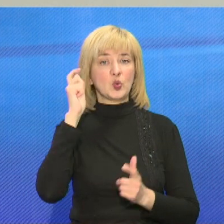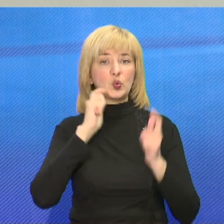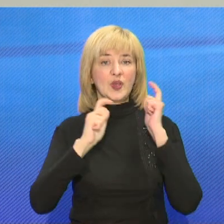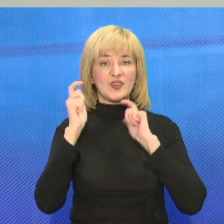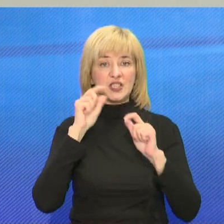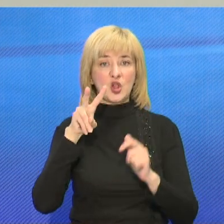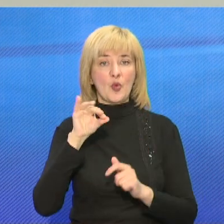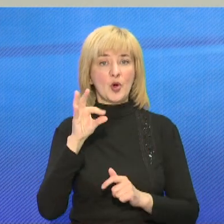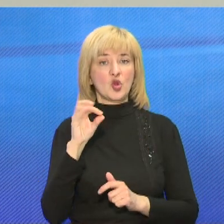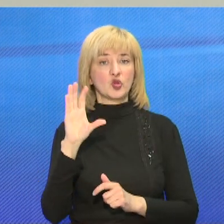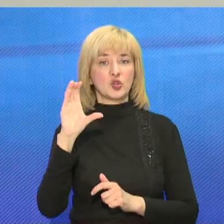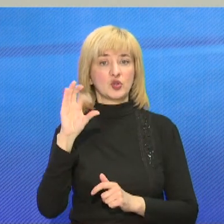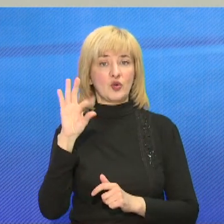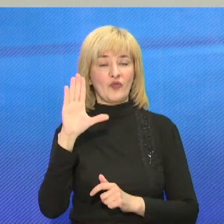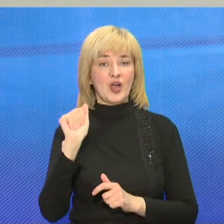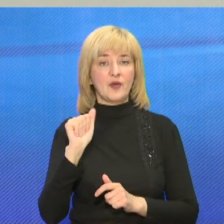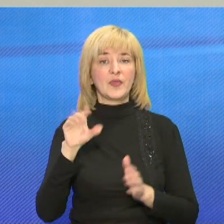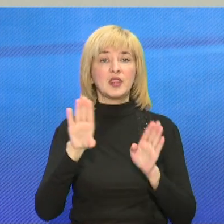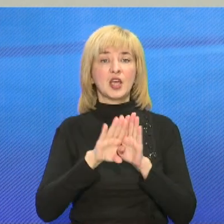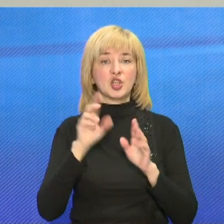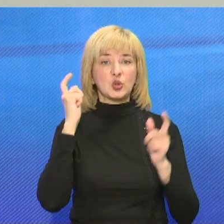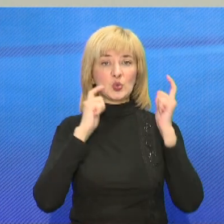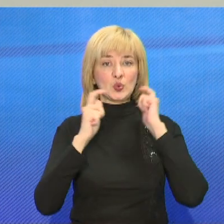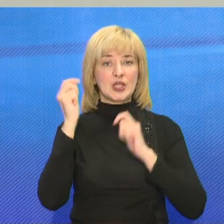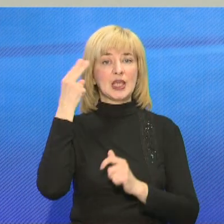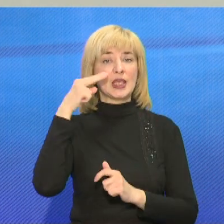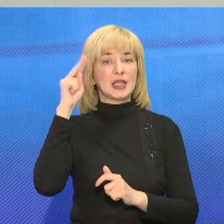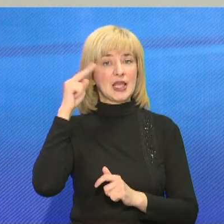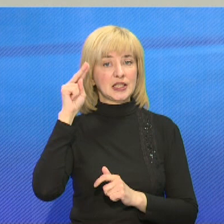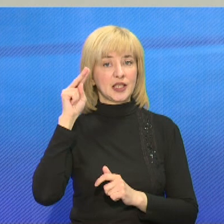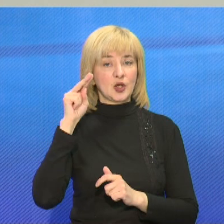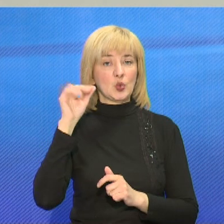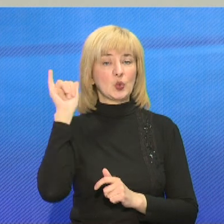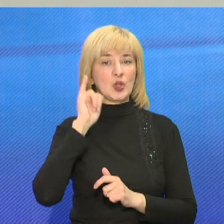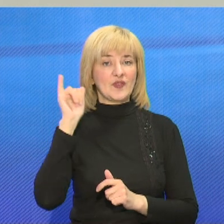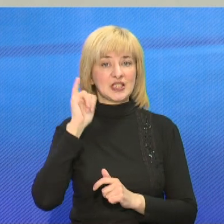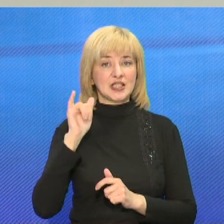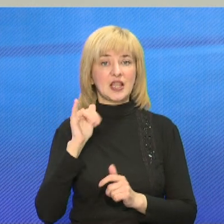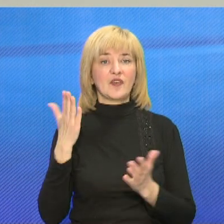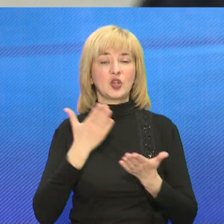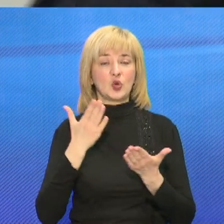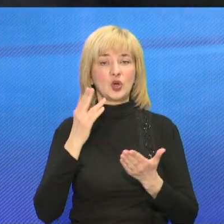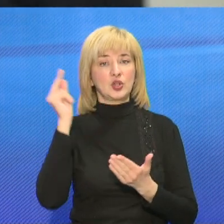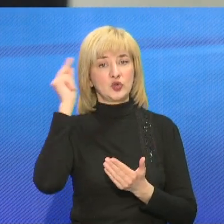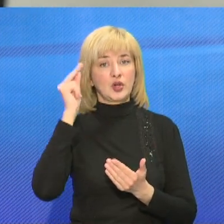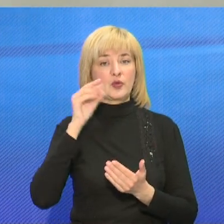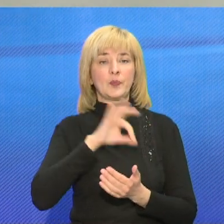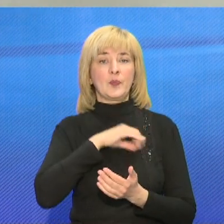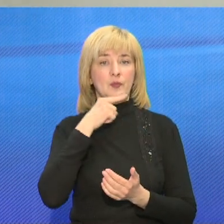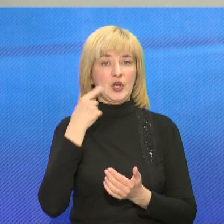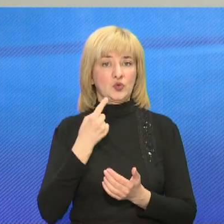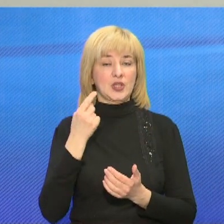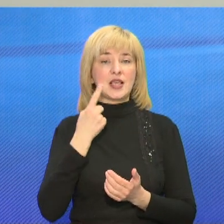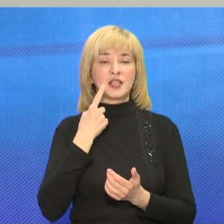подключаются к нам студенты китайских университетов, которые изучают белорусский язык у себя в стране, ну и также